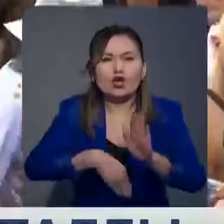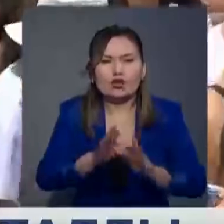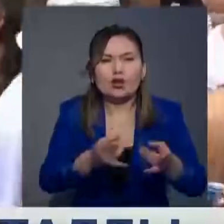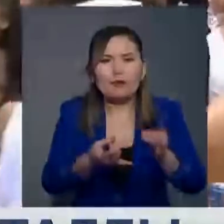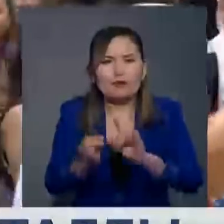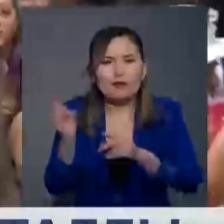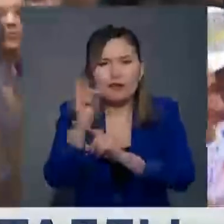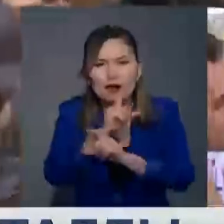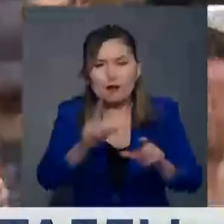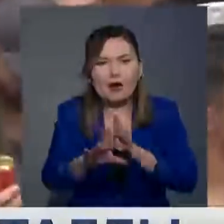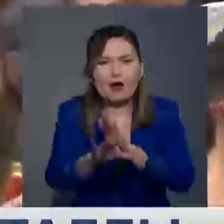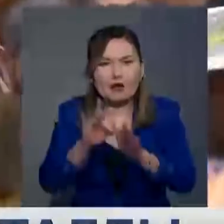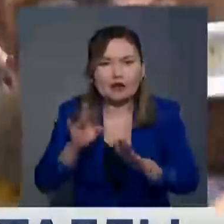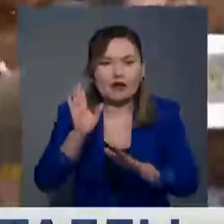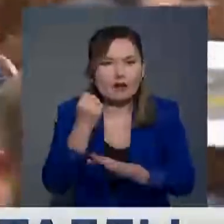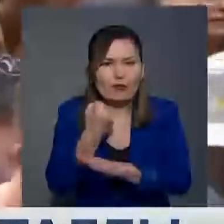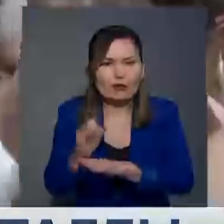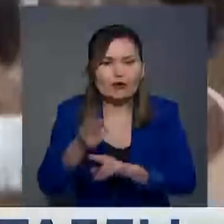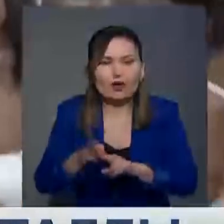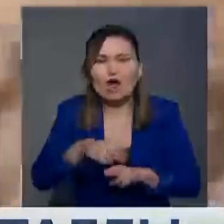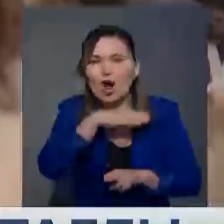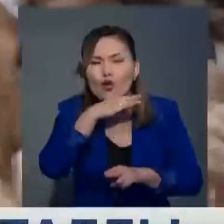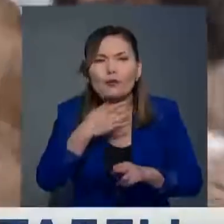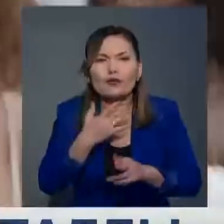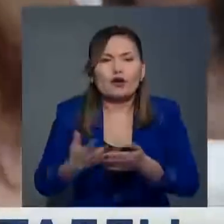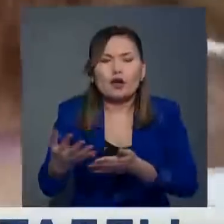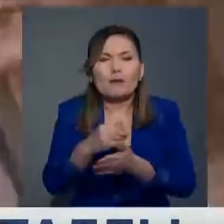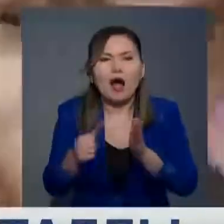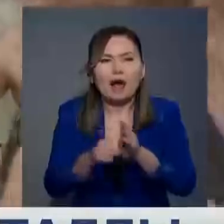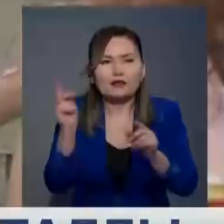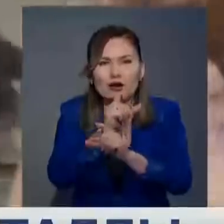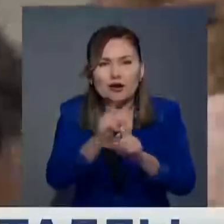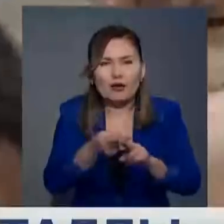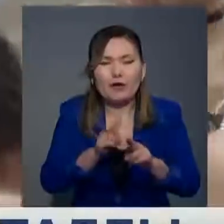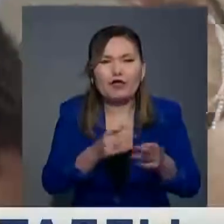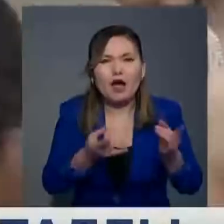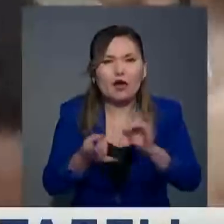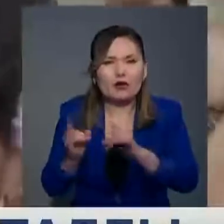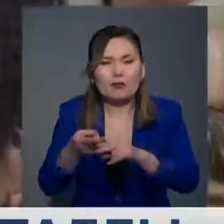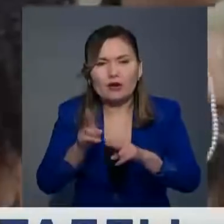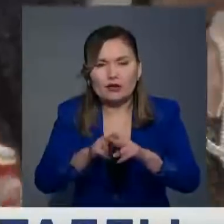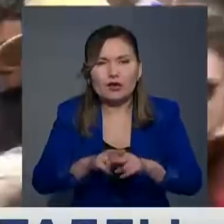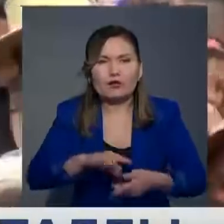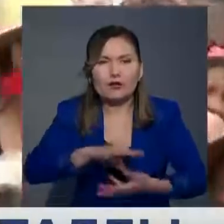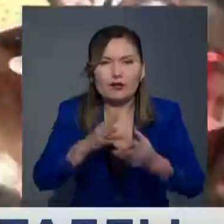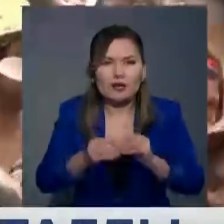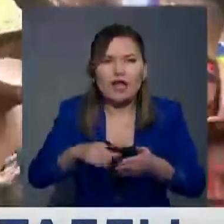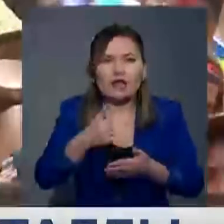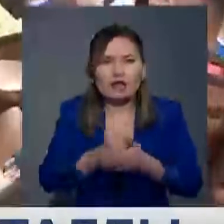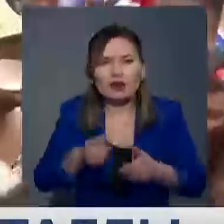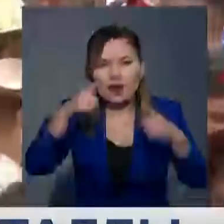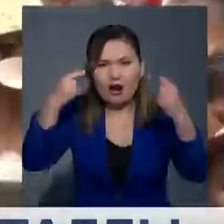ең үздік самбо мектептер анықталады. Ең көп дауыс жинаған 6 мектеп атақты самбодромда, яғни Рио-де-Жанейродағы